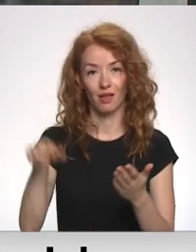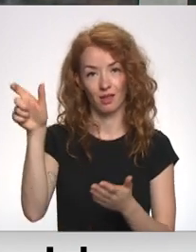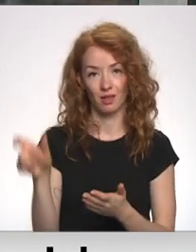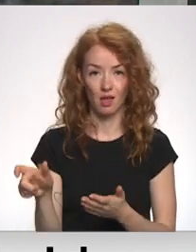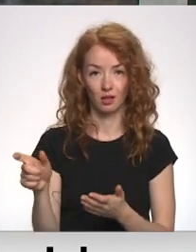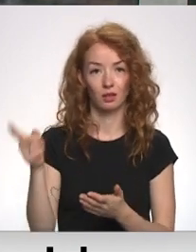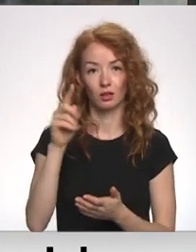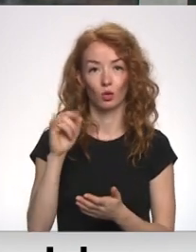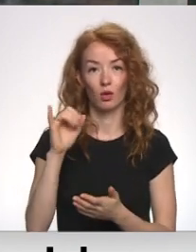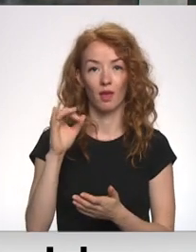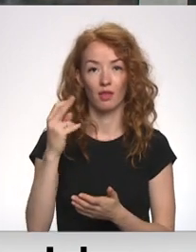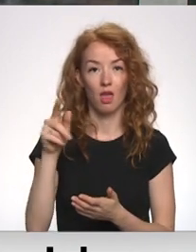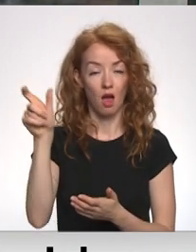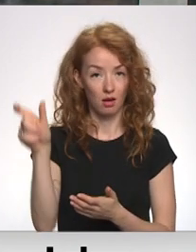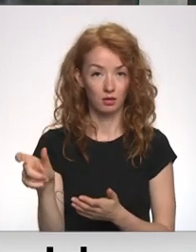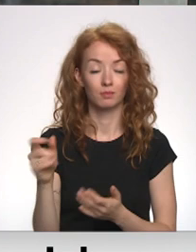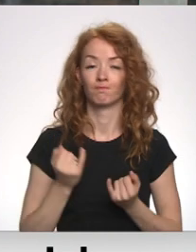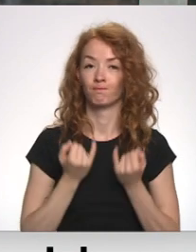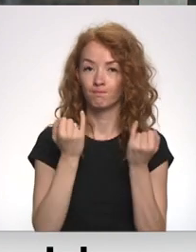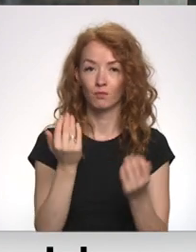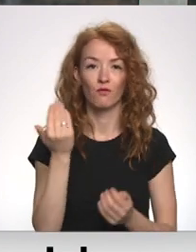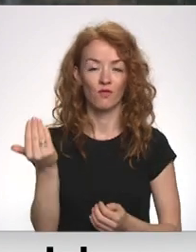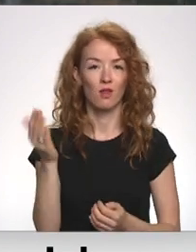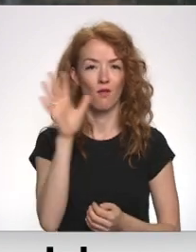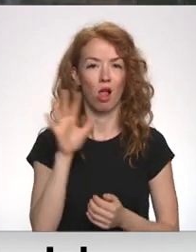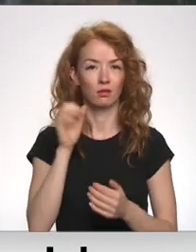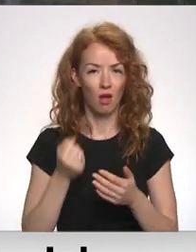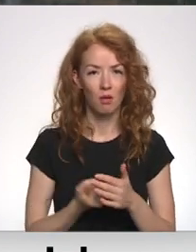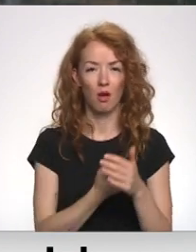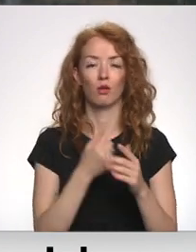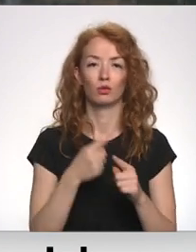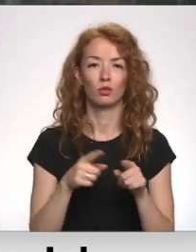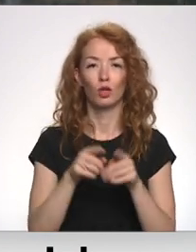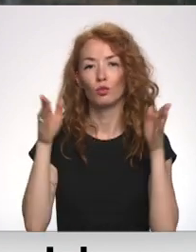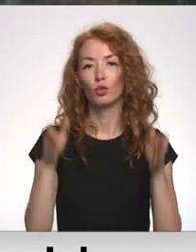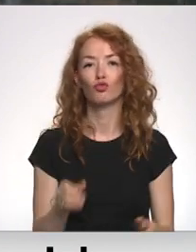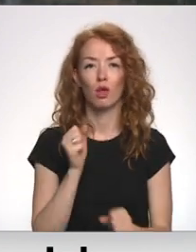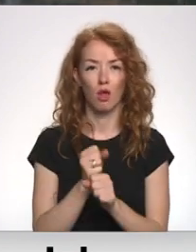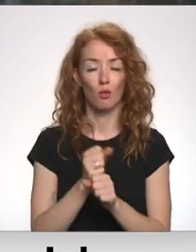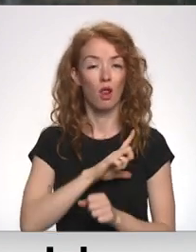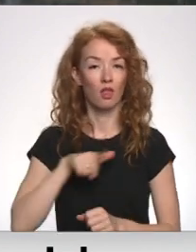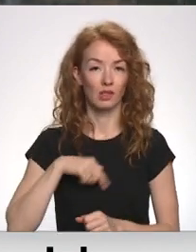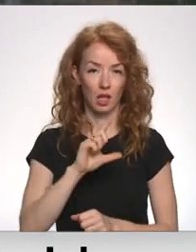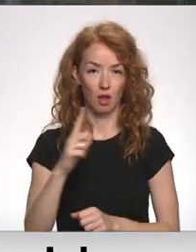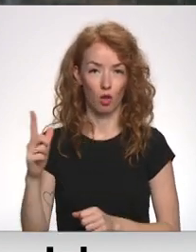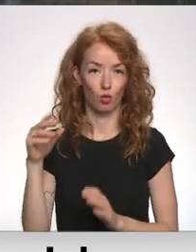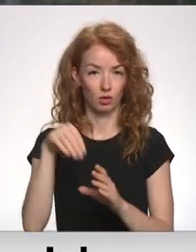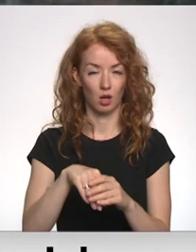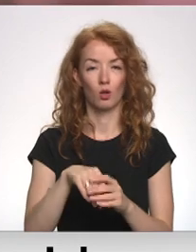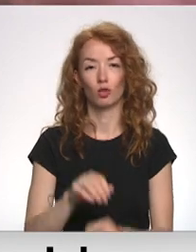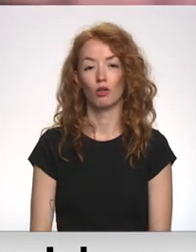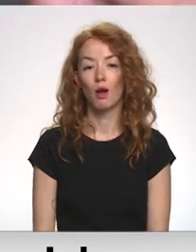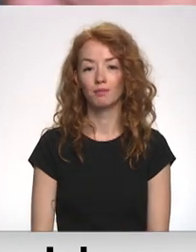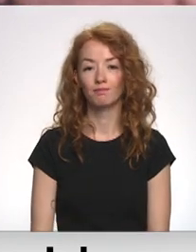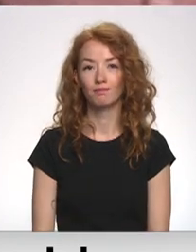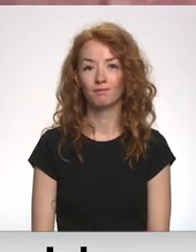publicistam Knutam Skujeniekam, godinot viņa valstisko stāju un mūža darbu latviešu literatūrā. Turpina Vita Anstrate.